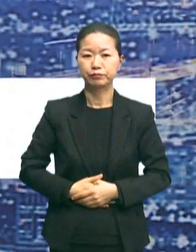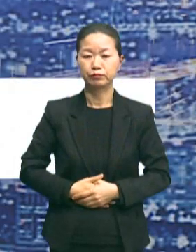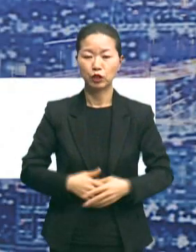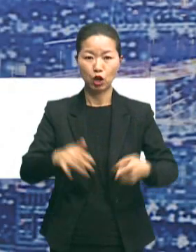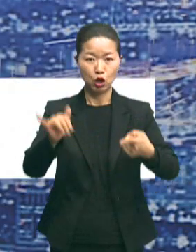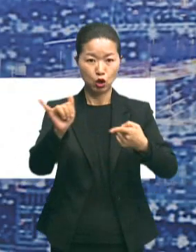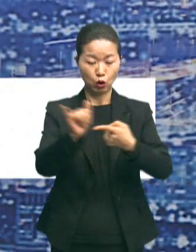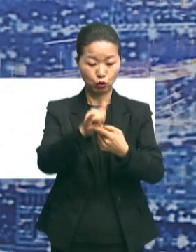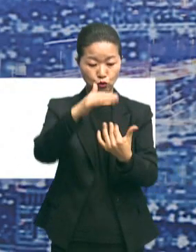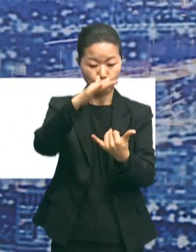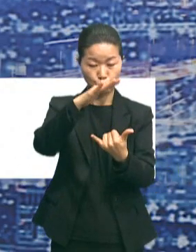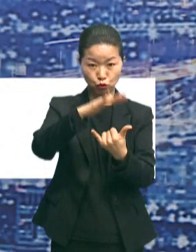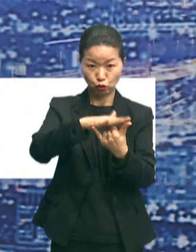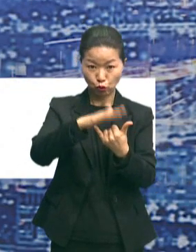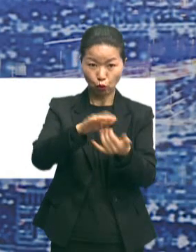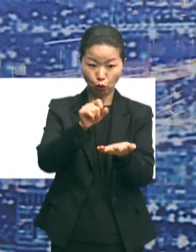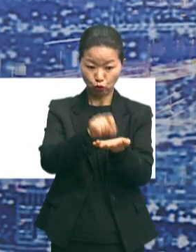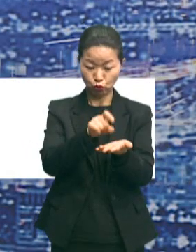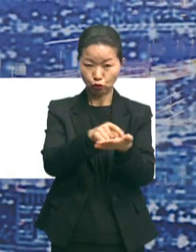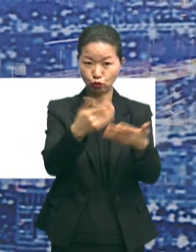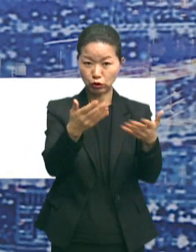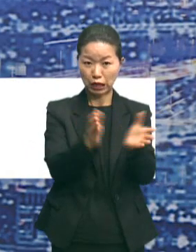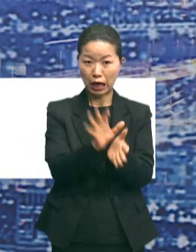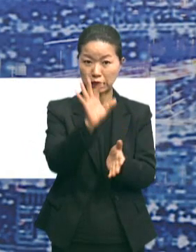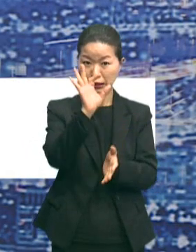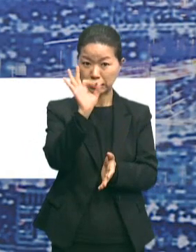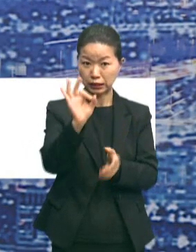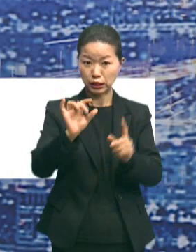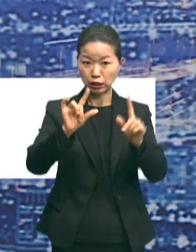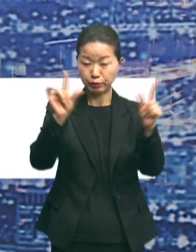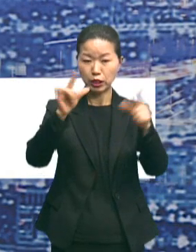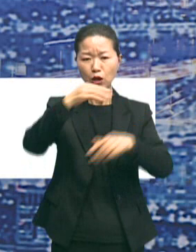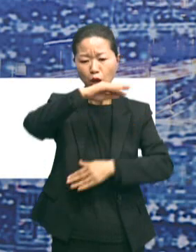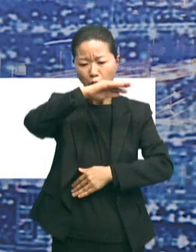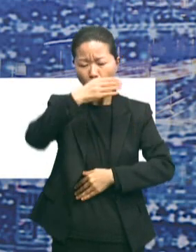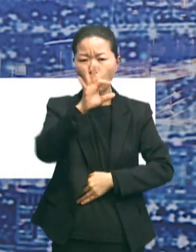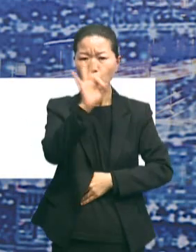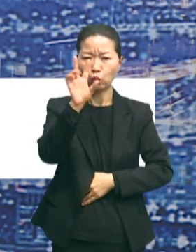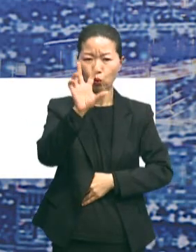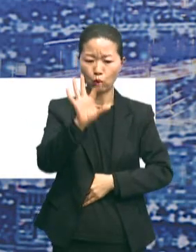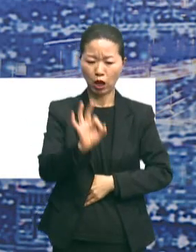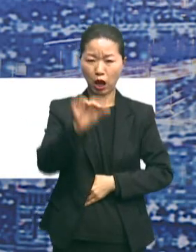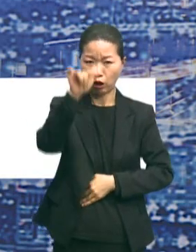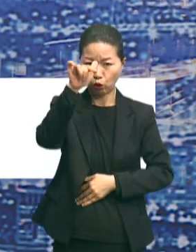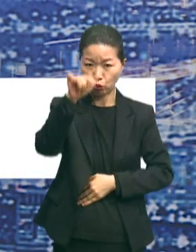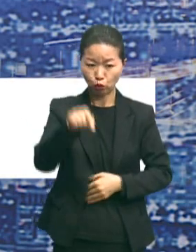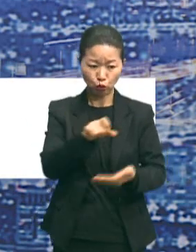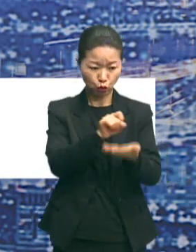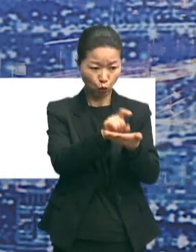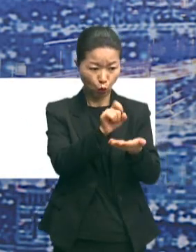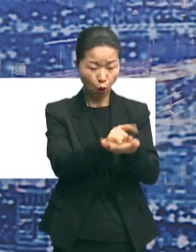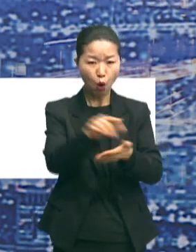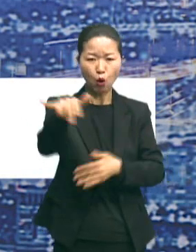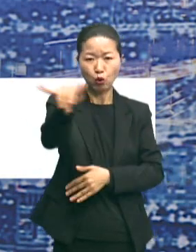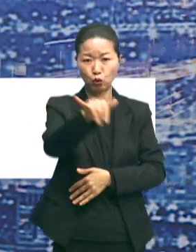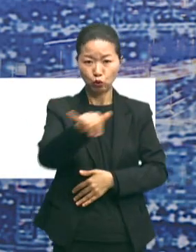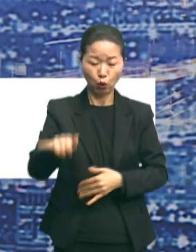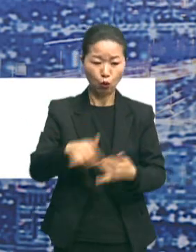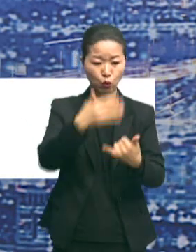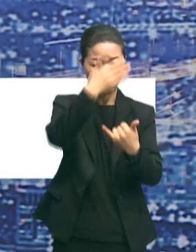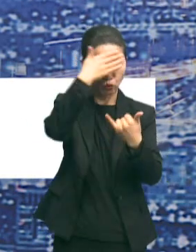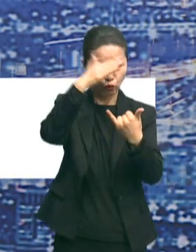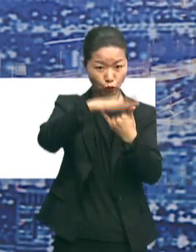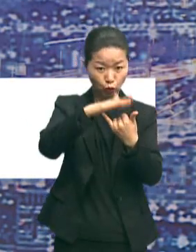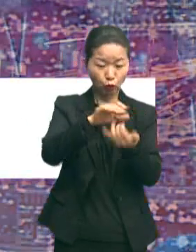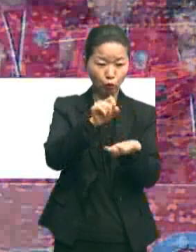연수고 유소년 축구단이 지난 10일까지 강원도 양구에서 진행된 제 2회 청춘 양구컵 전국 유소년 축구